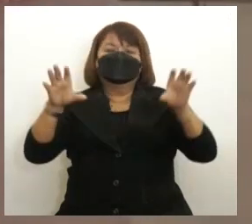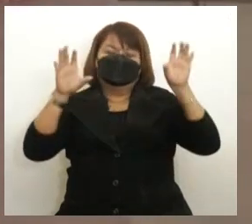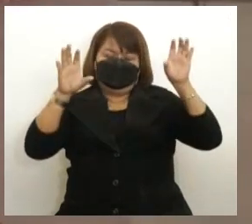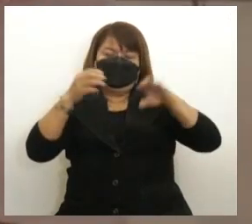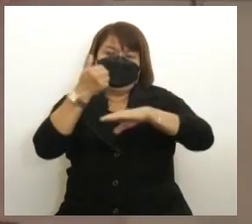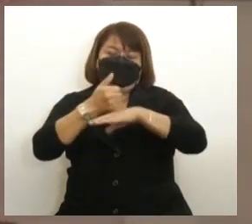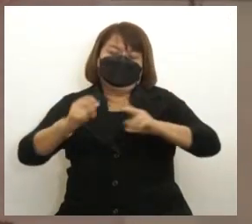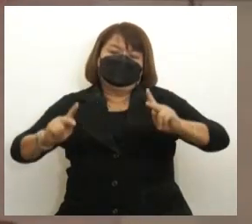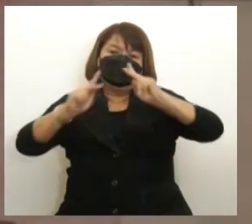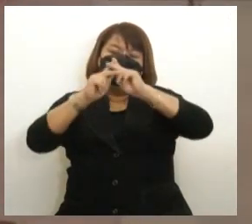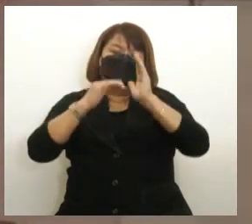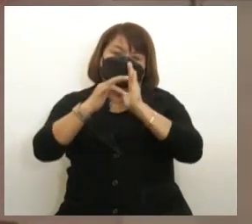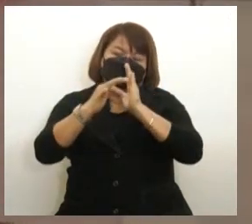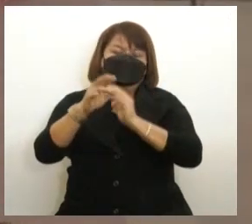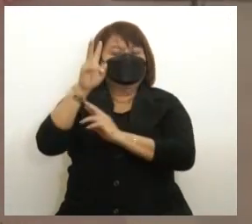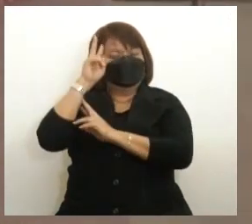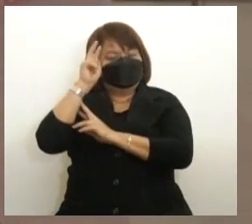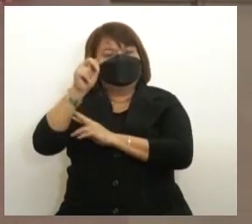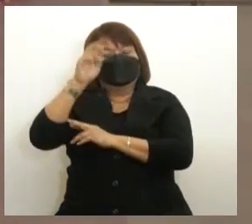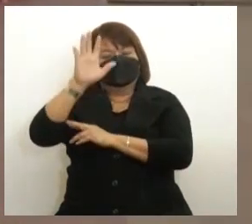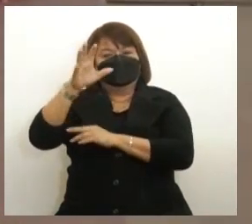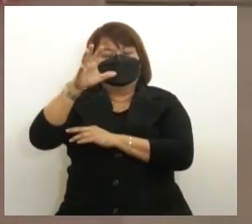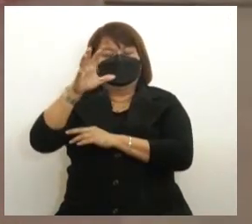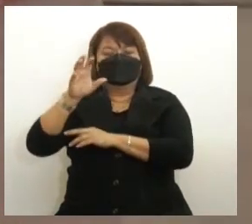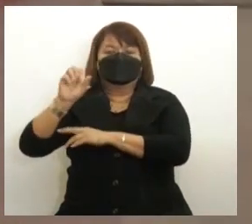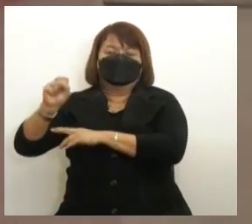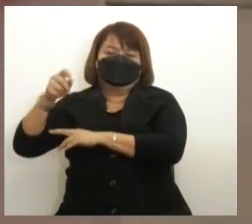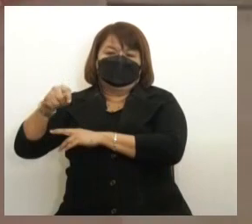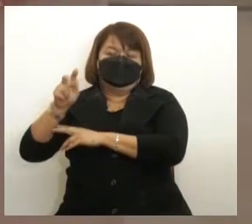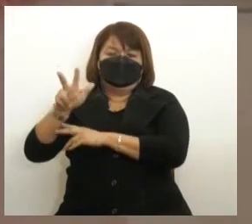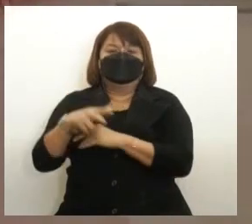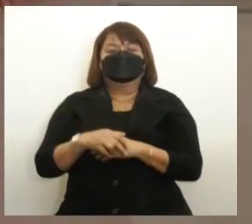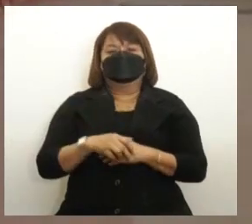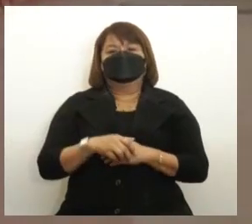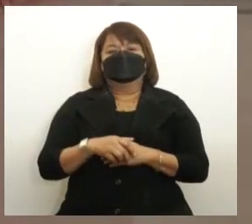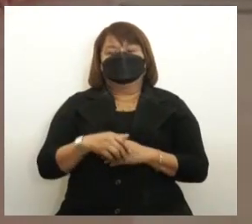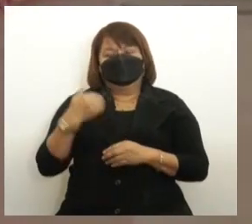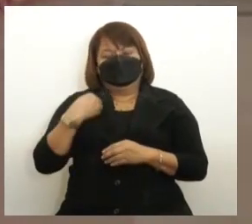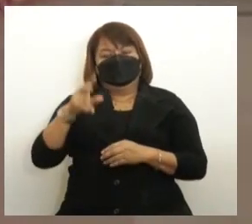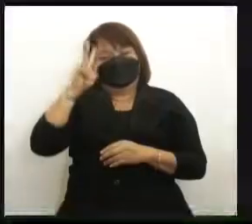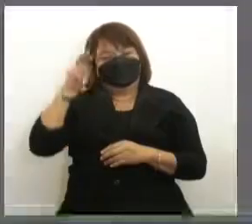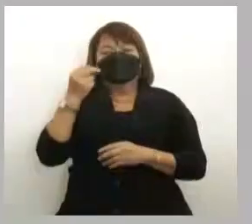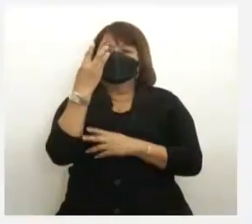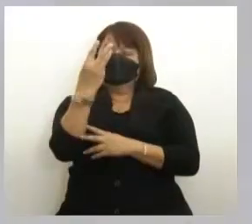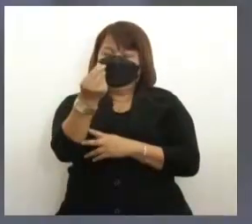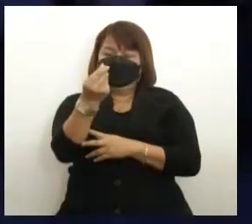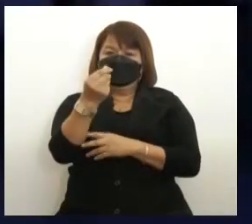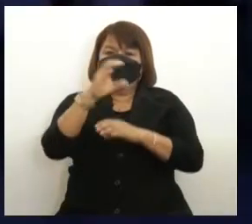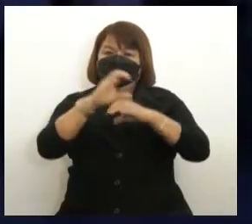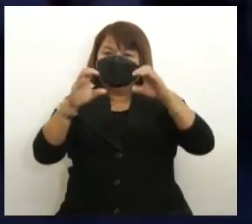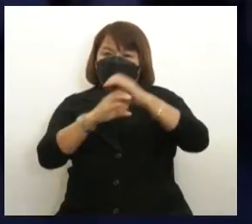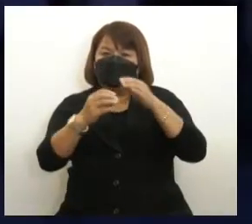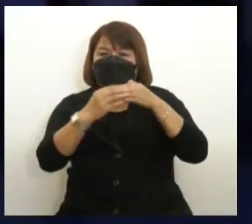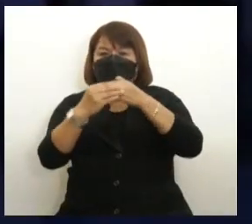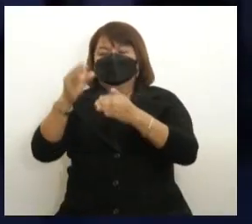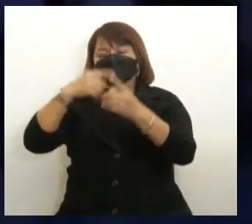กระทรวงสาธารณสุขนโยบายของสำนักงานคณะกรรมการการศึกษาขั้นพื้นฐานซึ่งเป็นนโยบายเร่งด่วนในเรื่องโครงการพาน้องกลับม